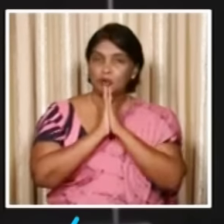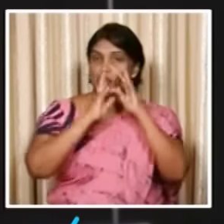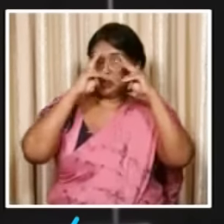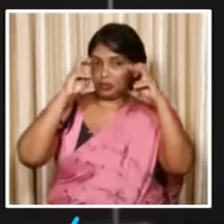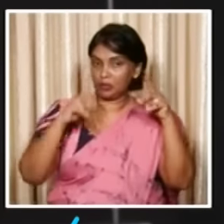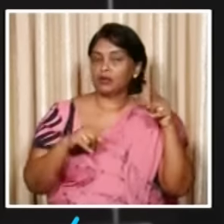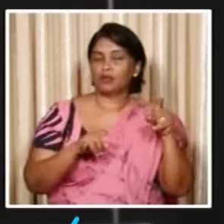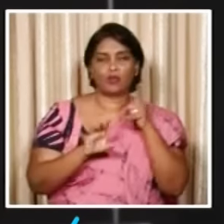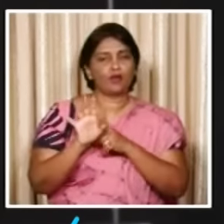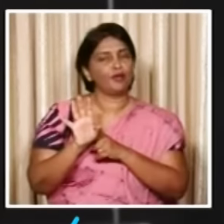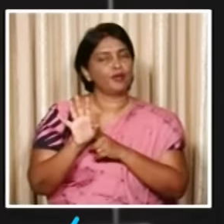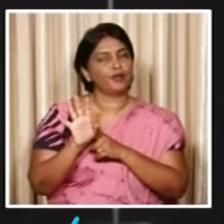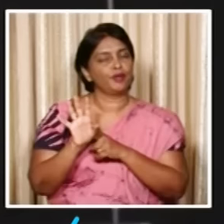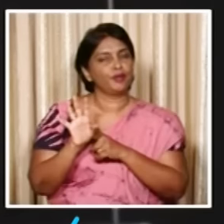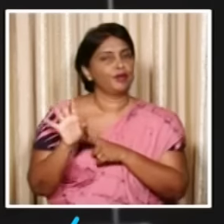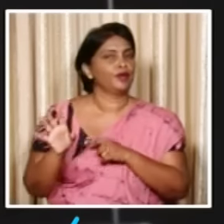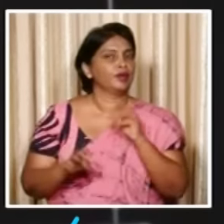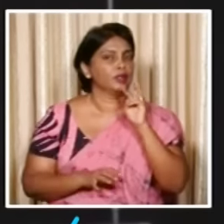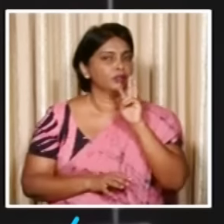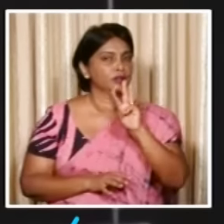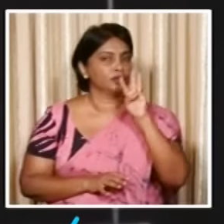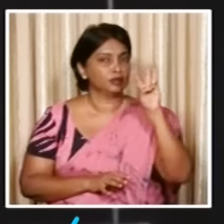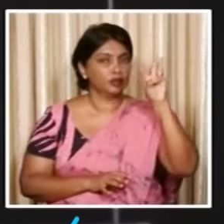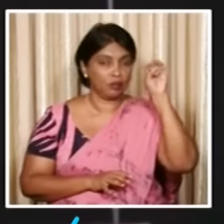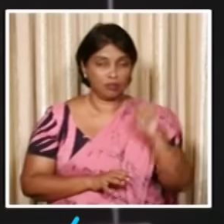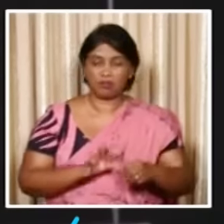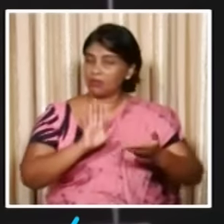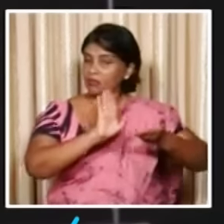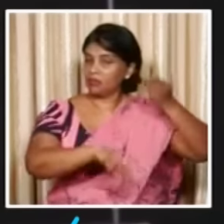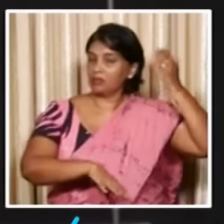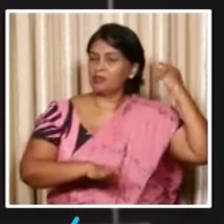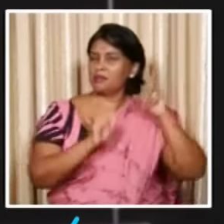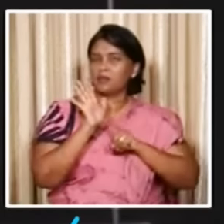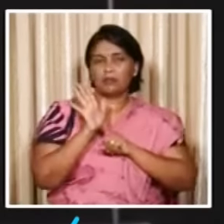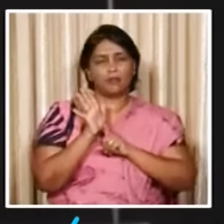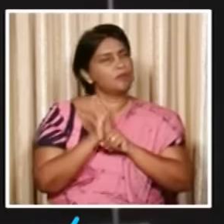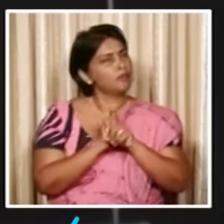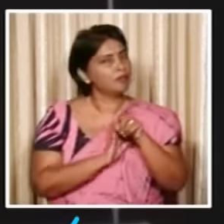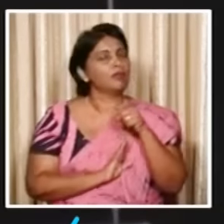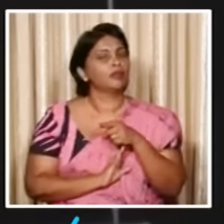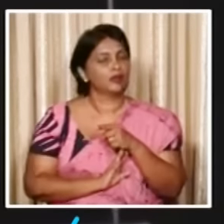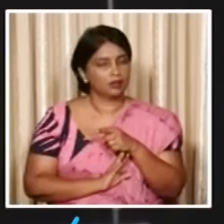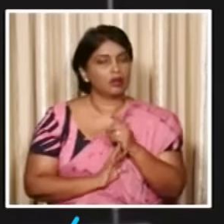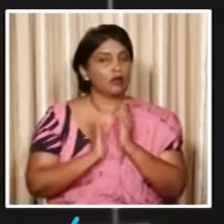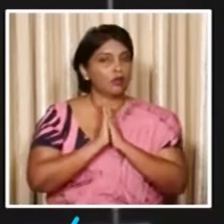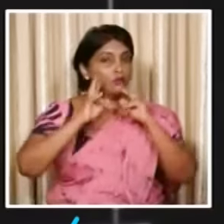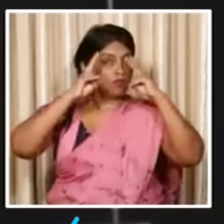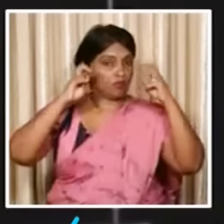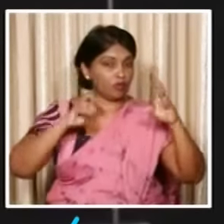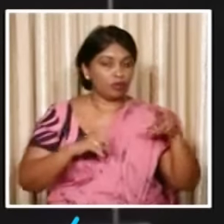என்பதையும், அப்பகுதியைச் சூழ தமிழர்களான நாகர் இனத்தவர்கள் வாழ்ந்துள்ளார்கள் என்பதையும் வரலாற்று ஆய்வாளர்கள்